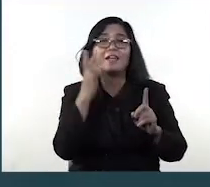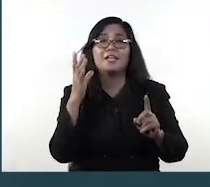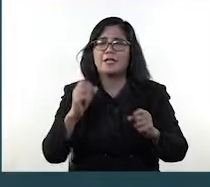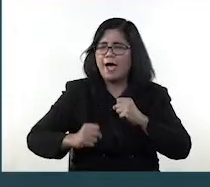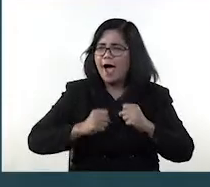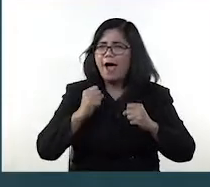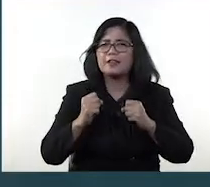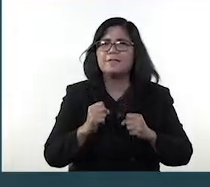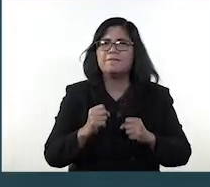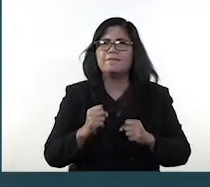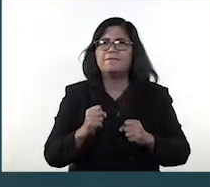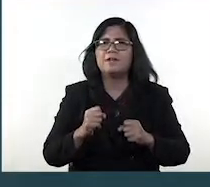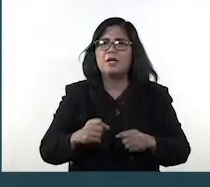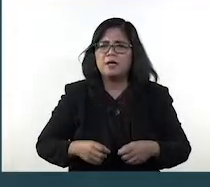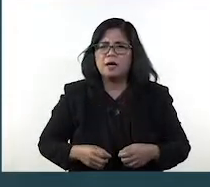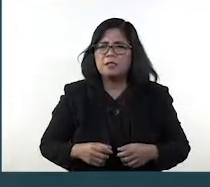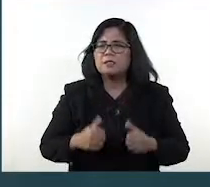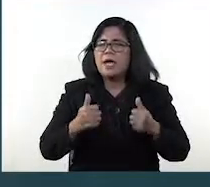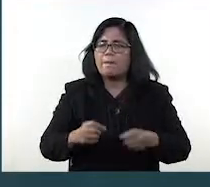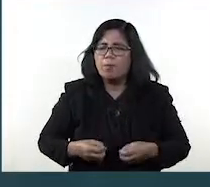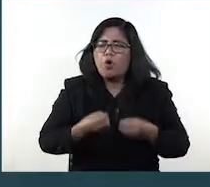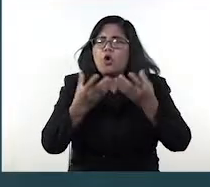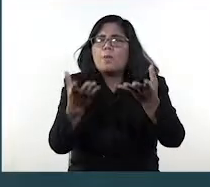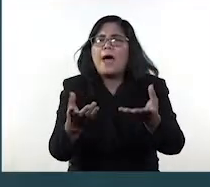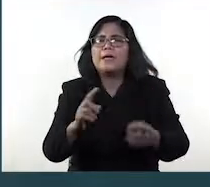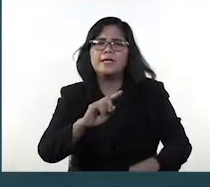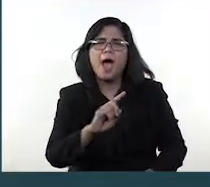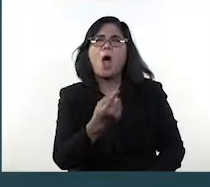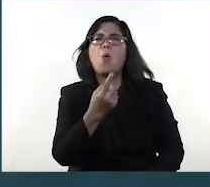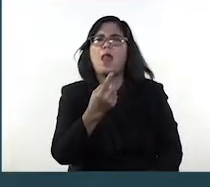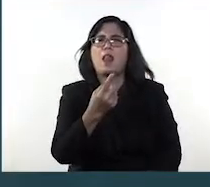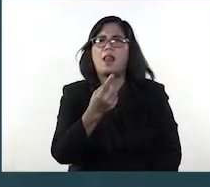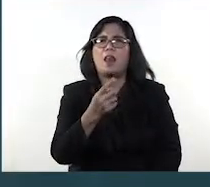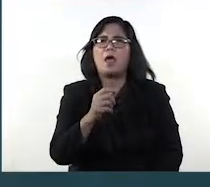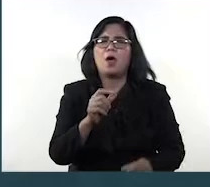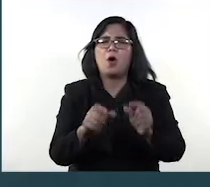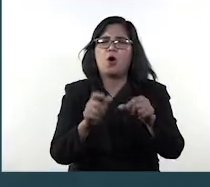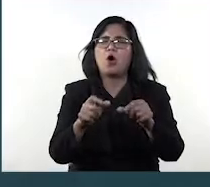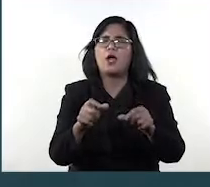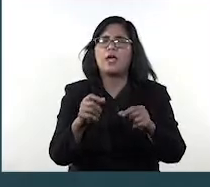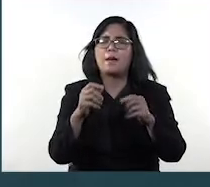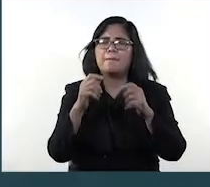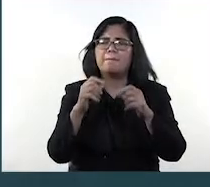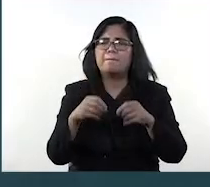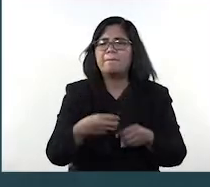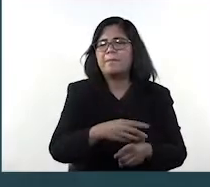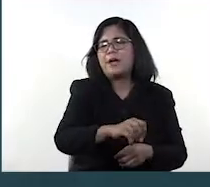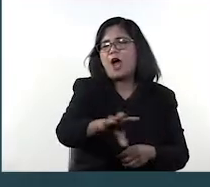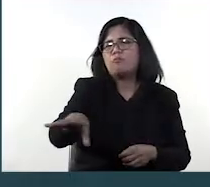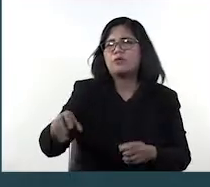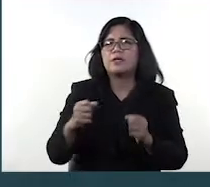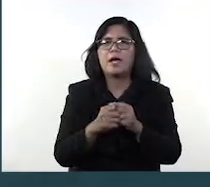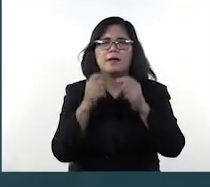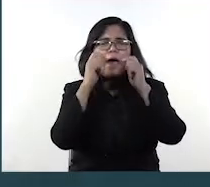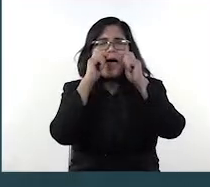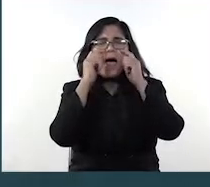petani-petani siap korban di awalnya hai Nia kita bilang orang yang menabur Hermansyah Hai ada benua